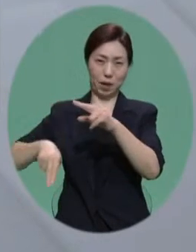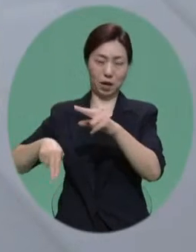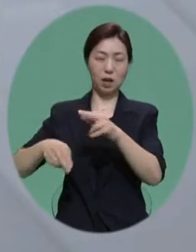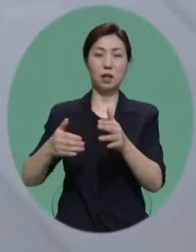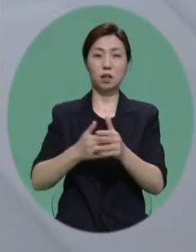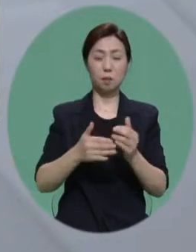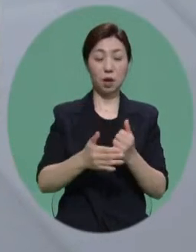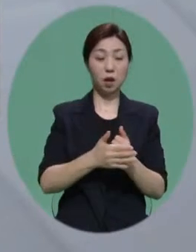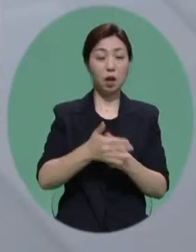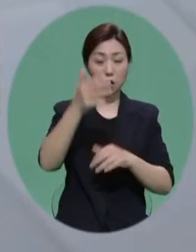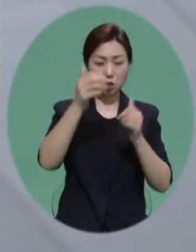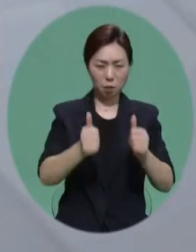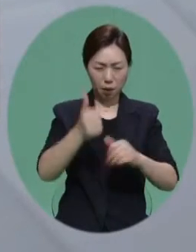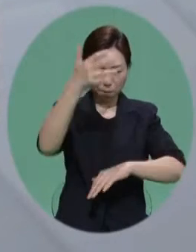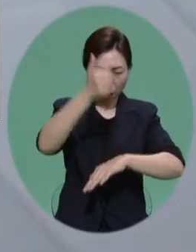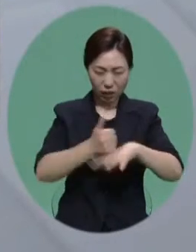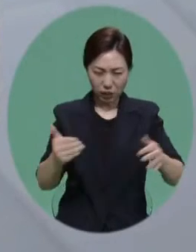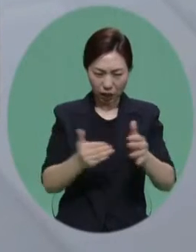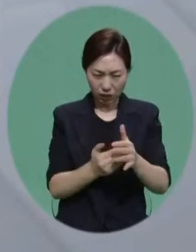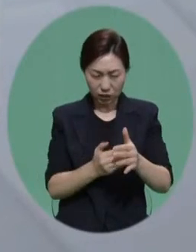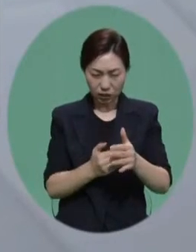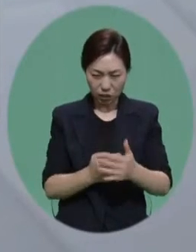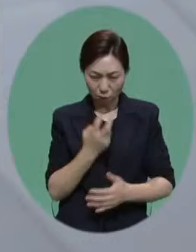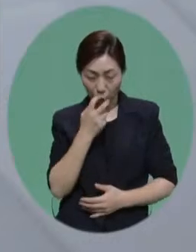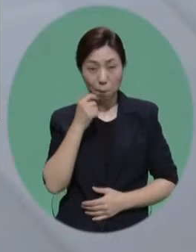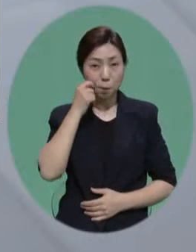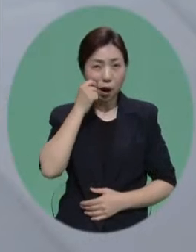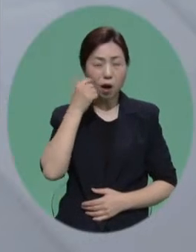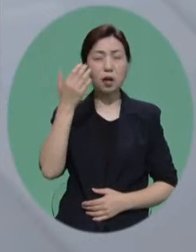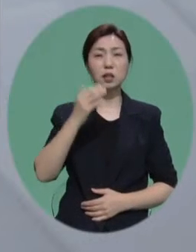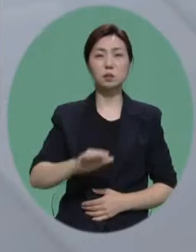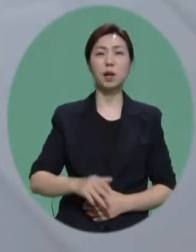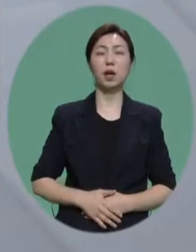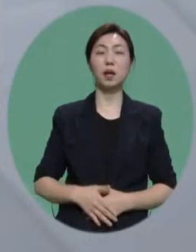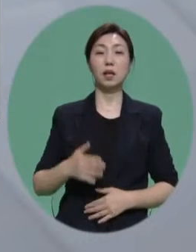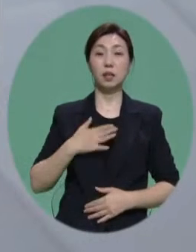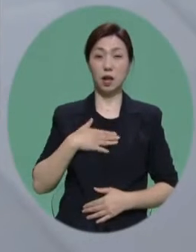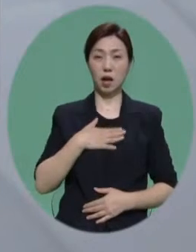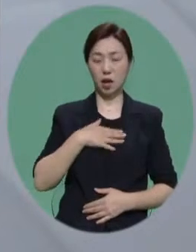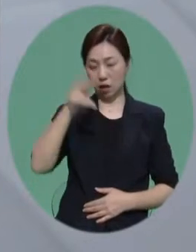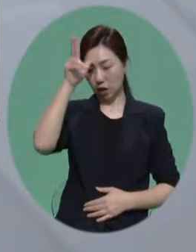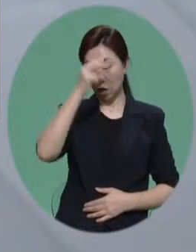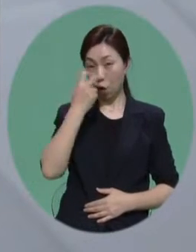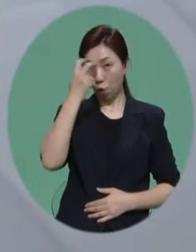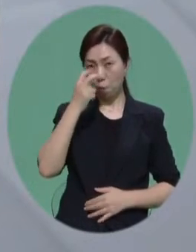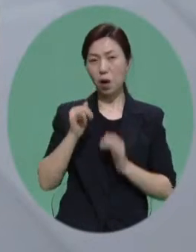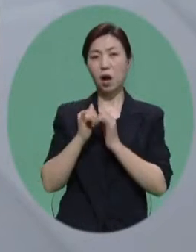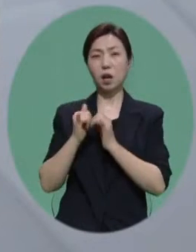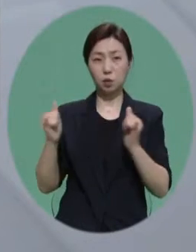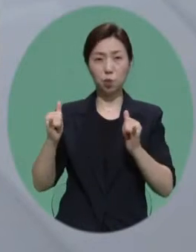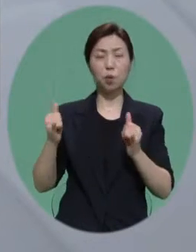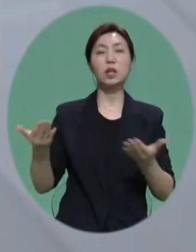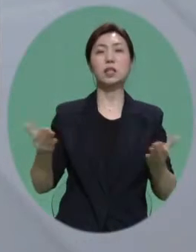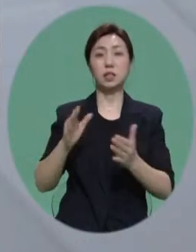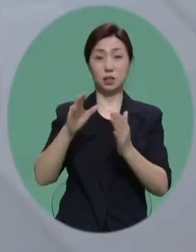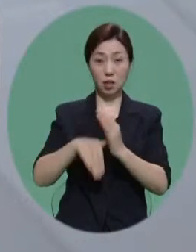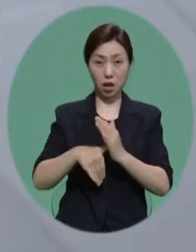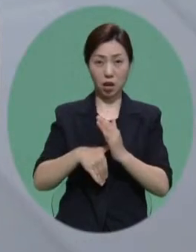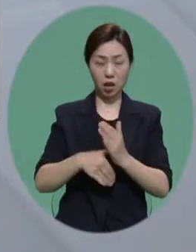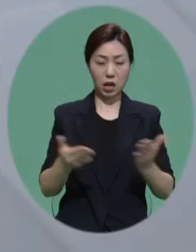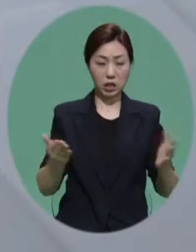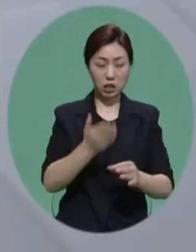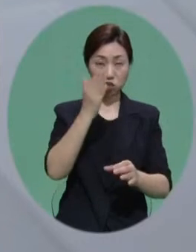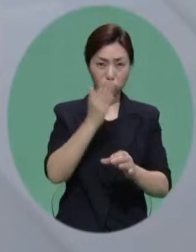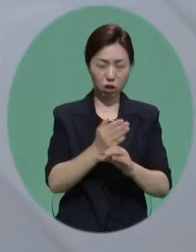이렇게 나오는 좀 안타깝긴 합니다 많은 저는 현직에 있을 때도 이런 현재 사건에 대해서는 그냥 넘어가지